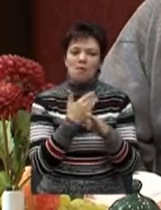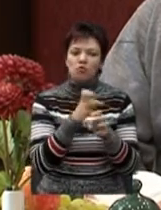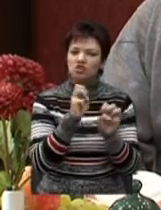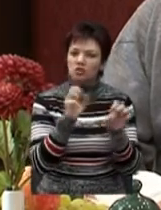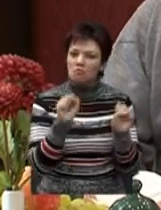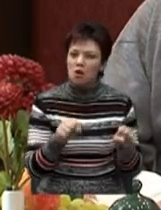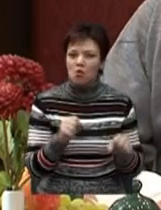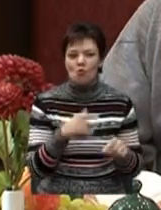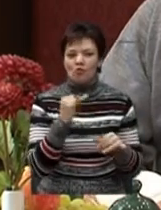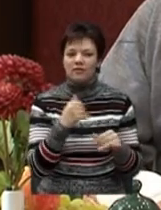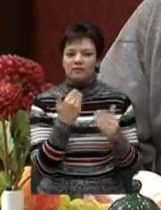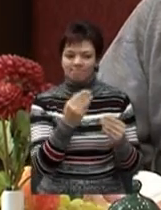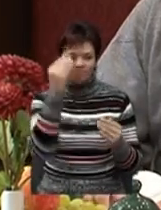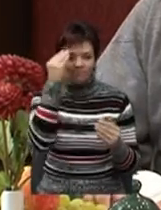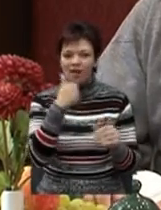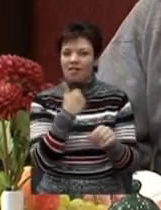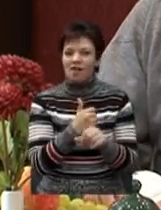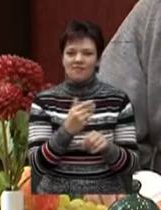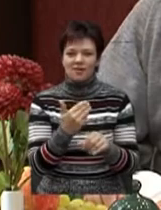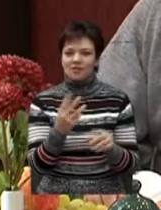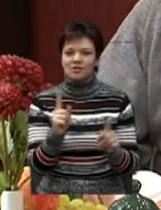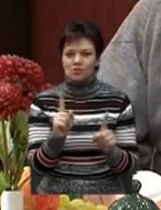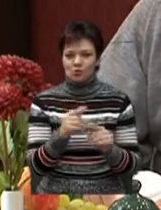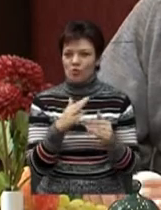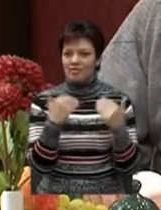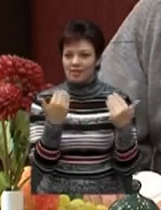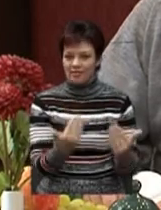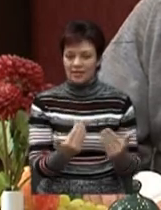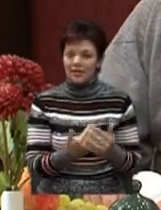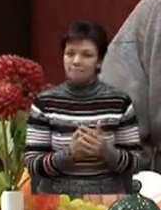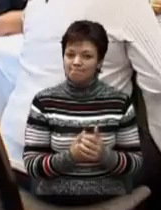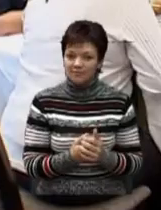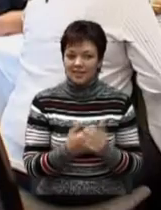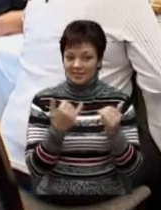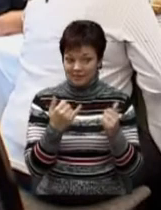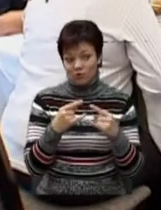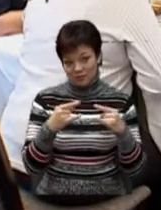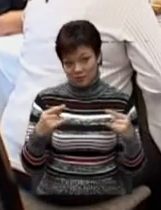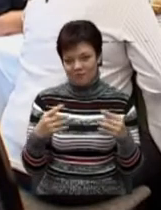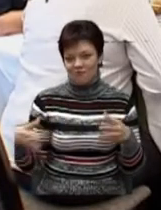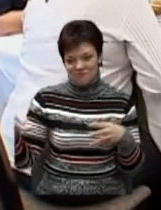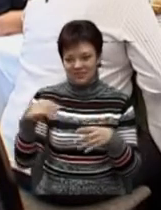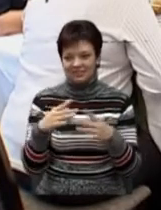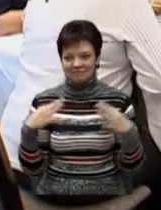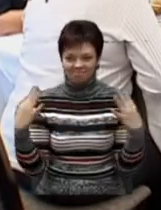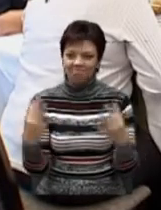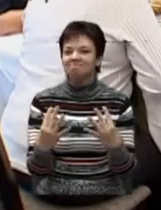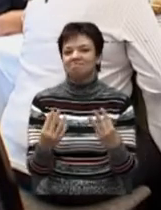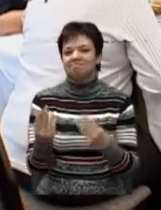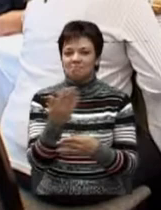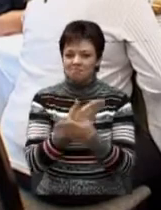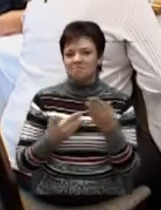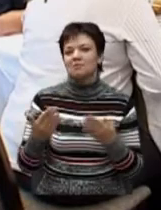что главное, что нет в этой жизни. Вот таким составом мы сегодня и собрались выпить чаю. Я теперь попросил бы,